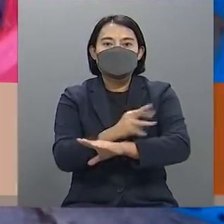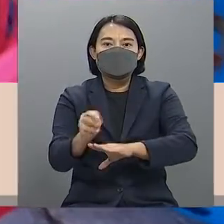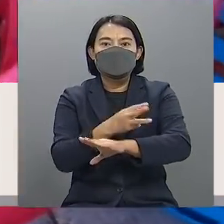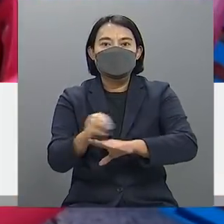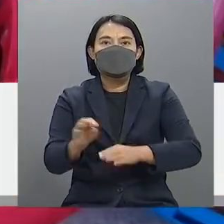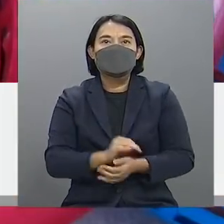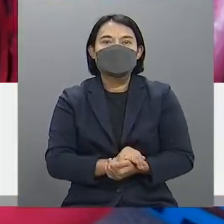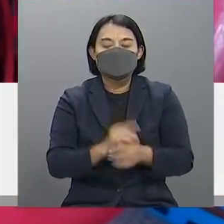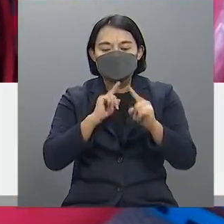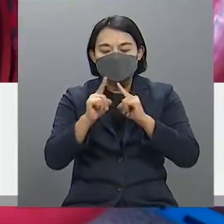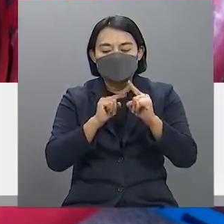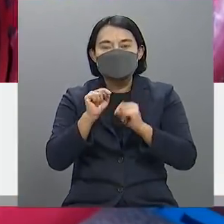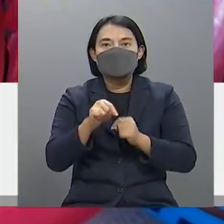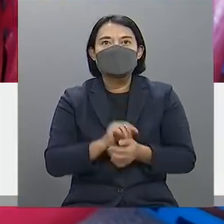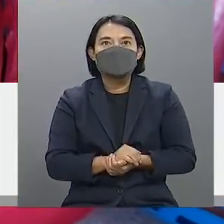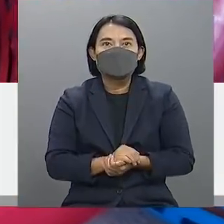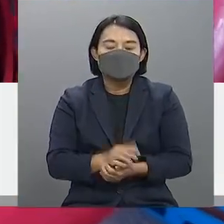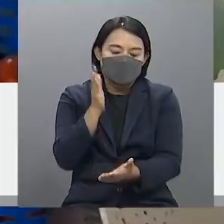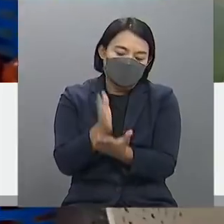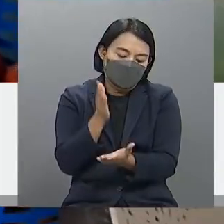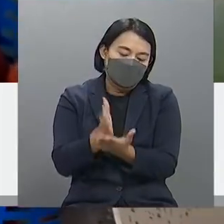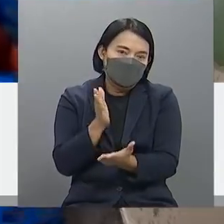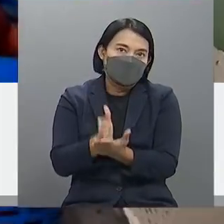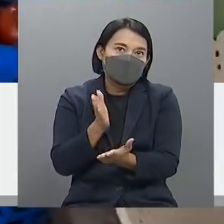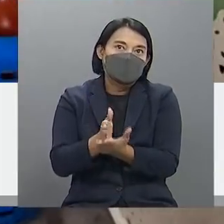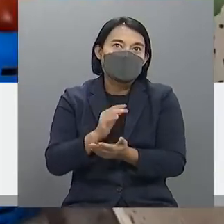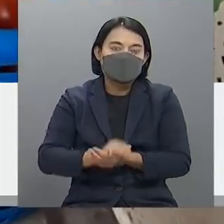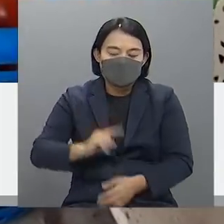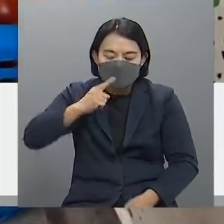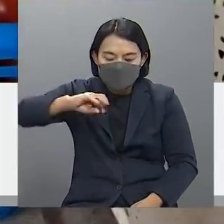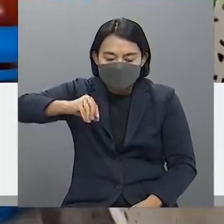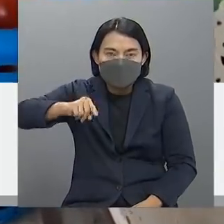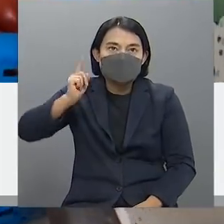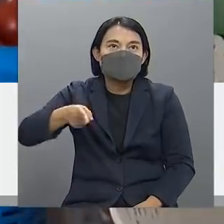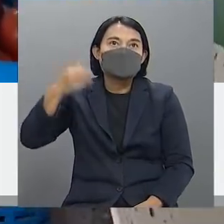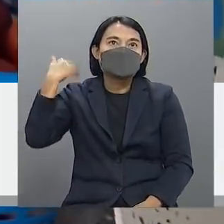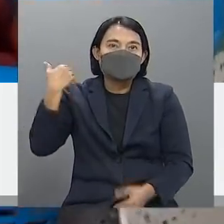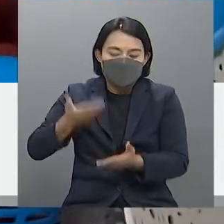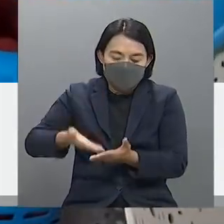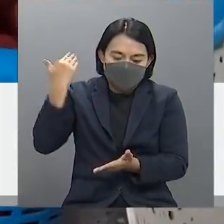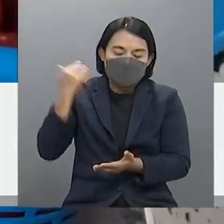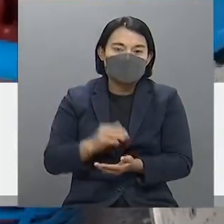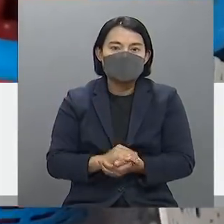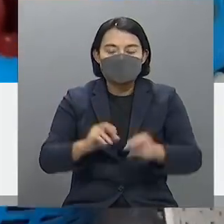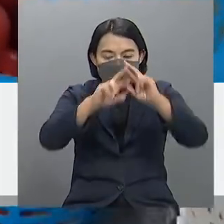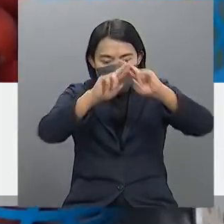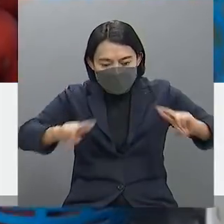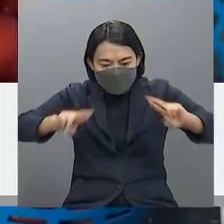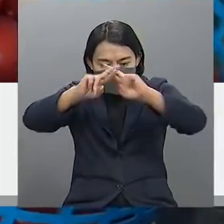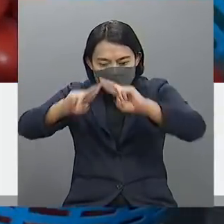อนคุณผู้ชมตำส้มตำไม่ใช้มะนาวได้ยังไงนะคะมะนาวแพงขึ้นร้านส้มตำเขาก็ได้รับผลกระทบแน่ๆ